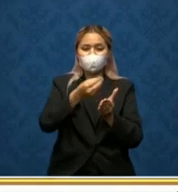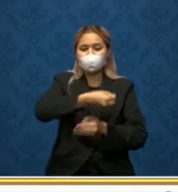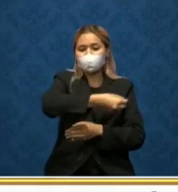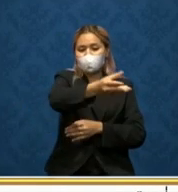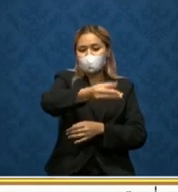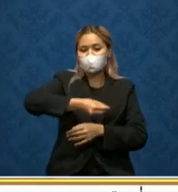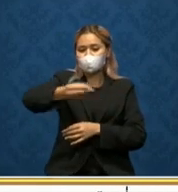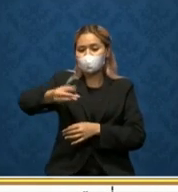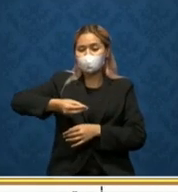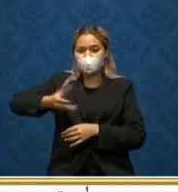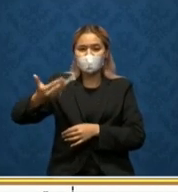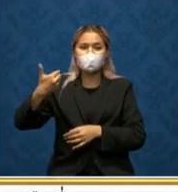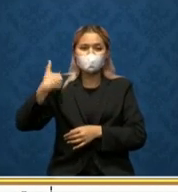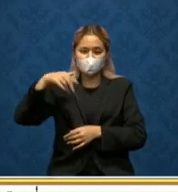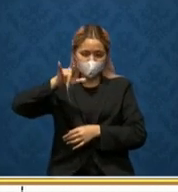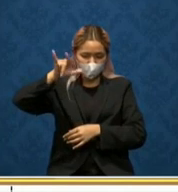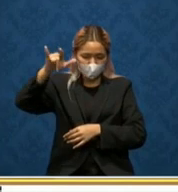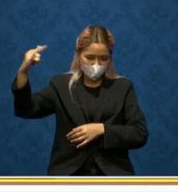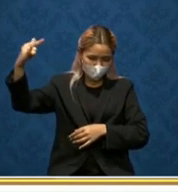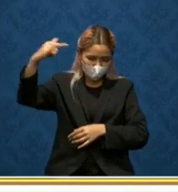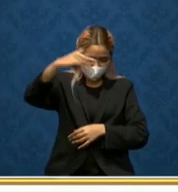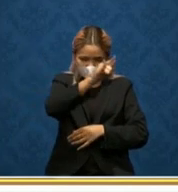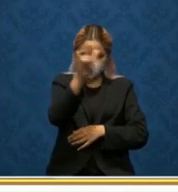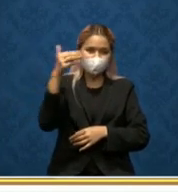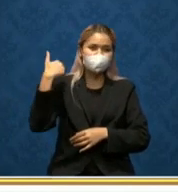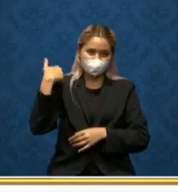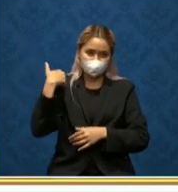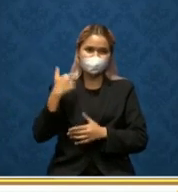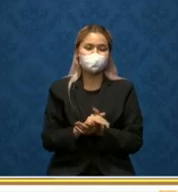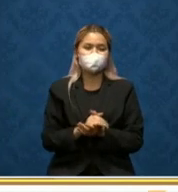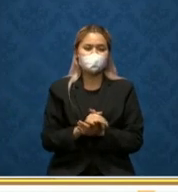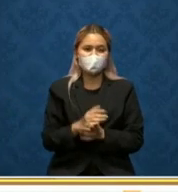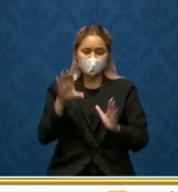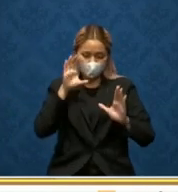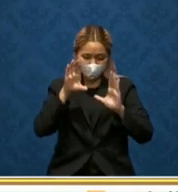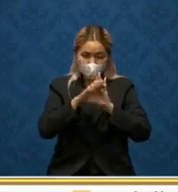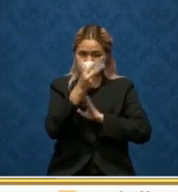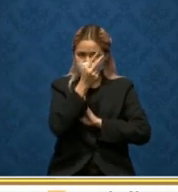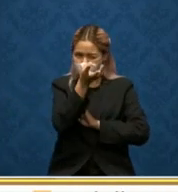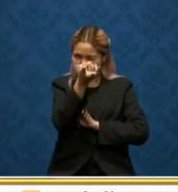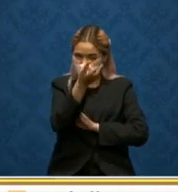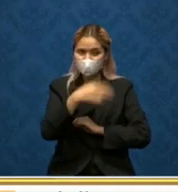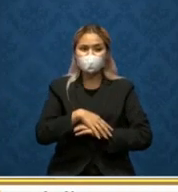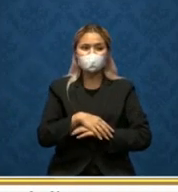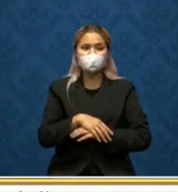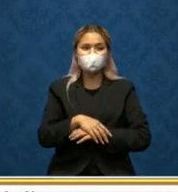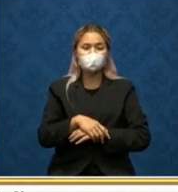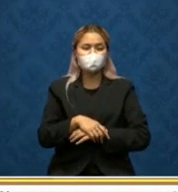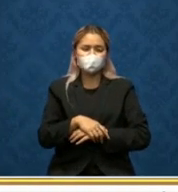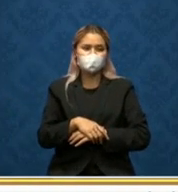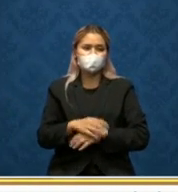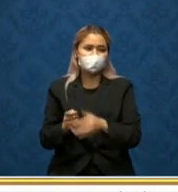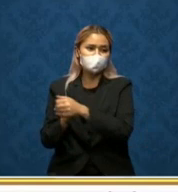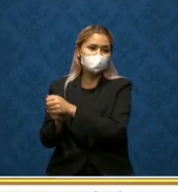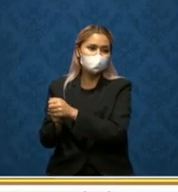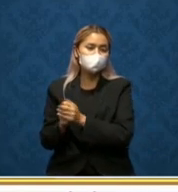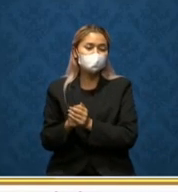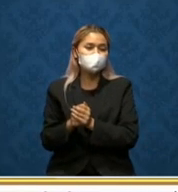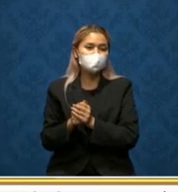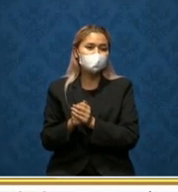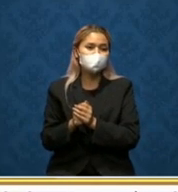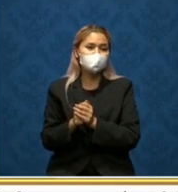F16มาบินโฉบอันนี้ท่าประธานท่าขอขออีกนิดเดียวครับสนามกานตรัตน์ครับสนามงู